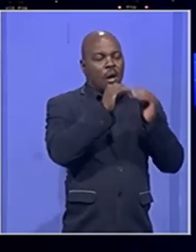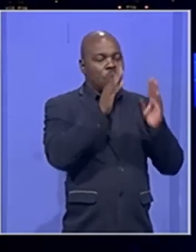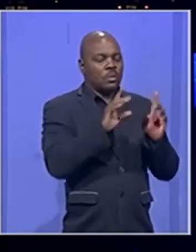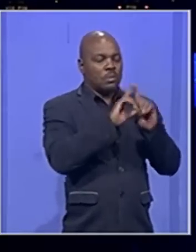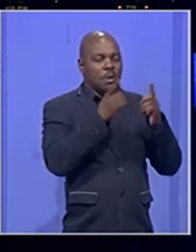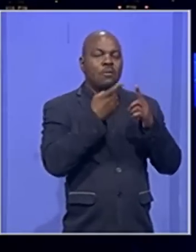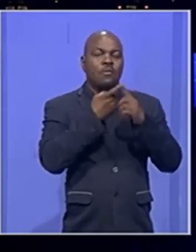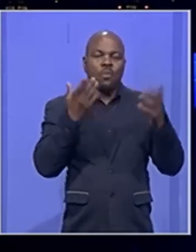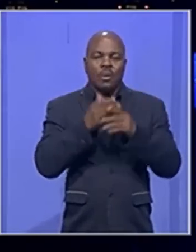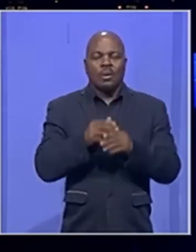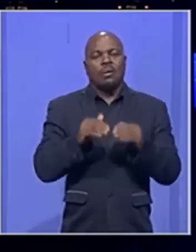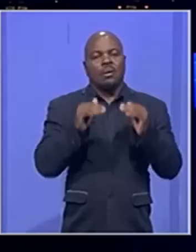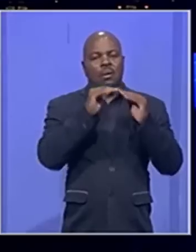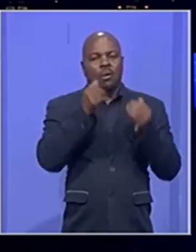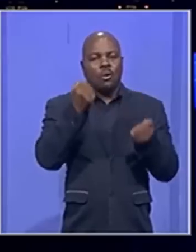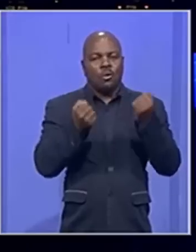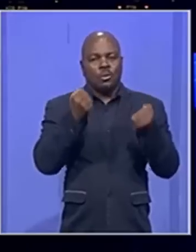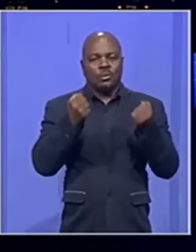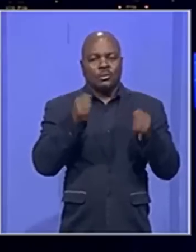la toka.